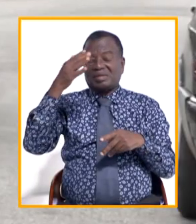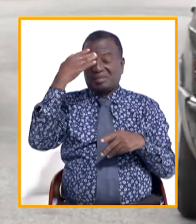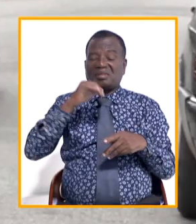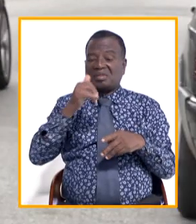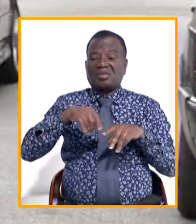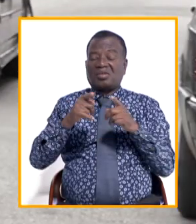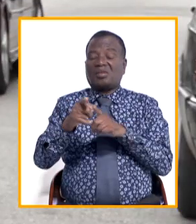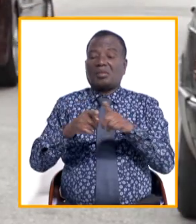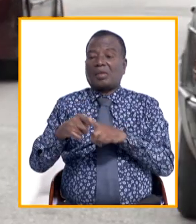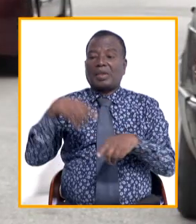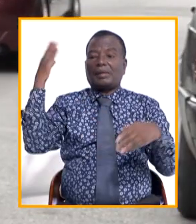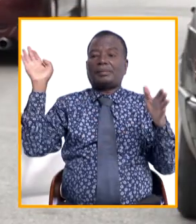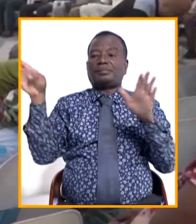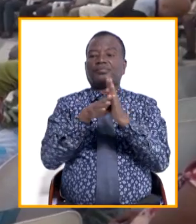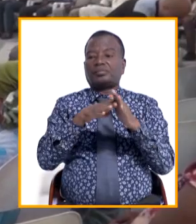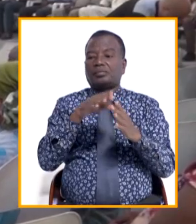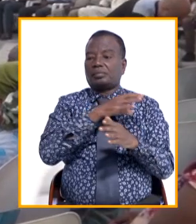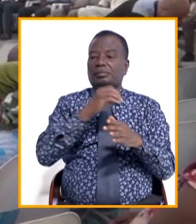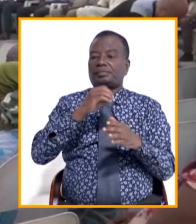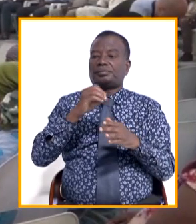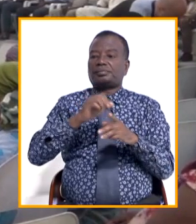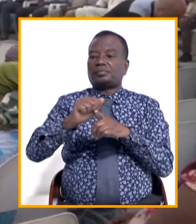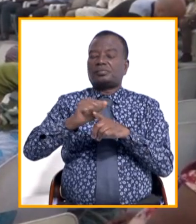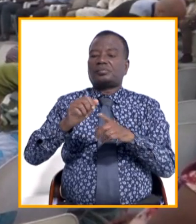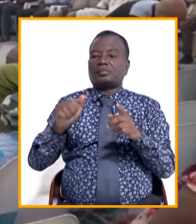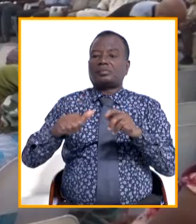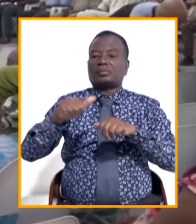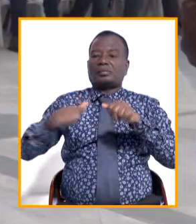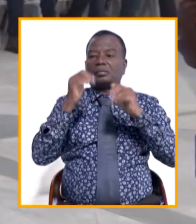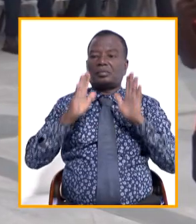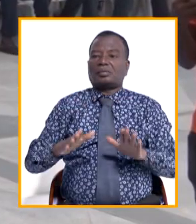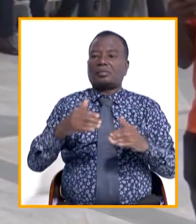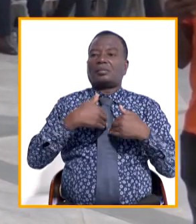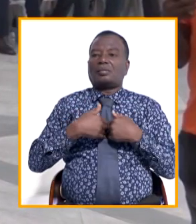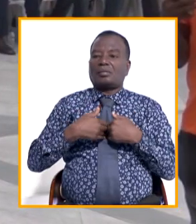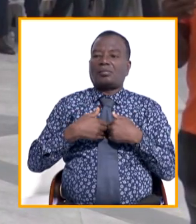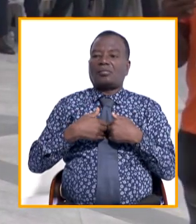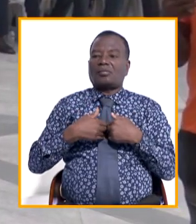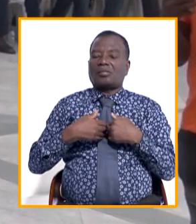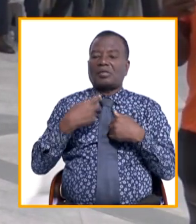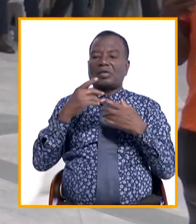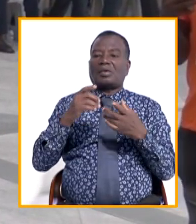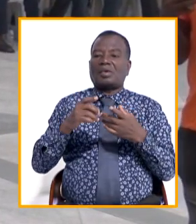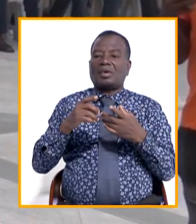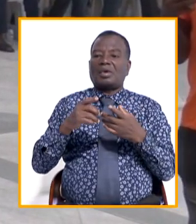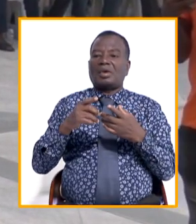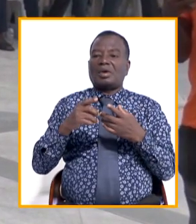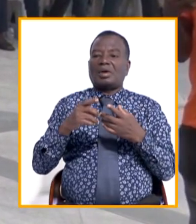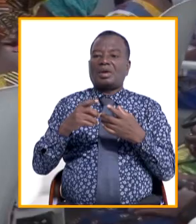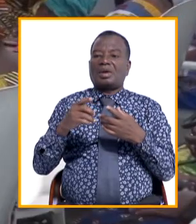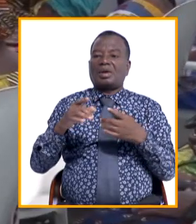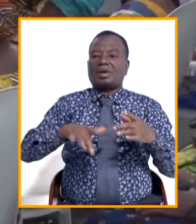maison. Pour freiner cette pratique, les acteurs politiques ont recours à la veille stratégique et à